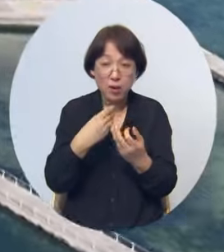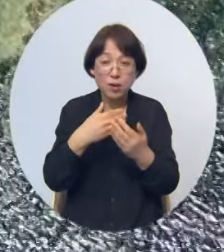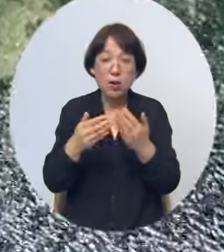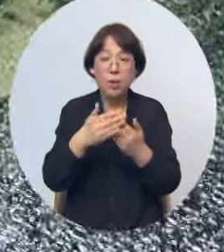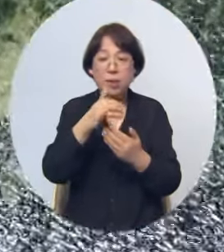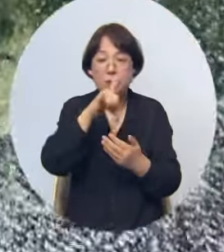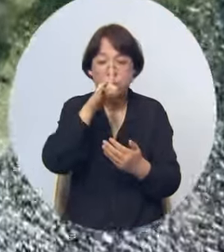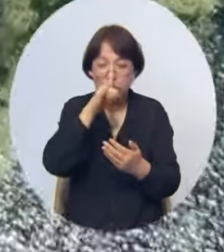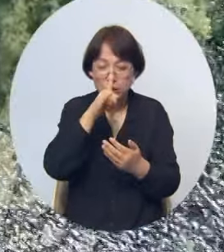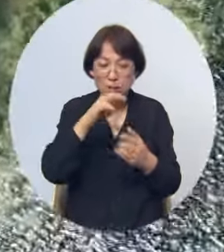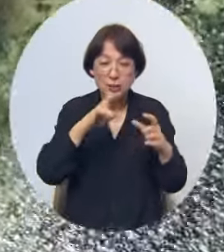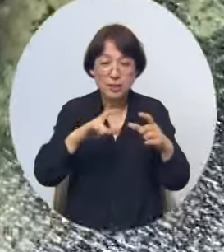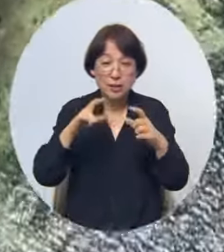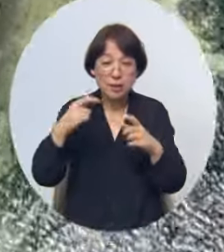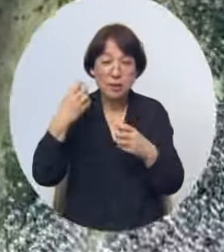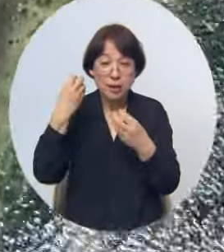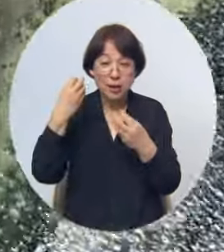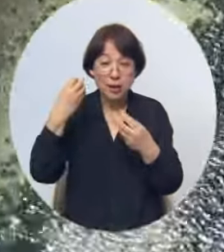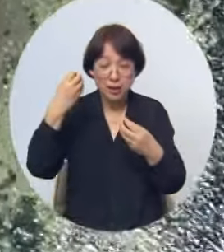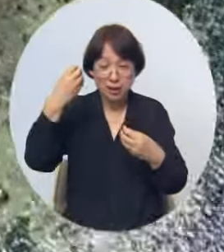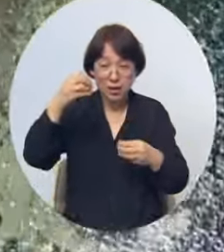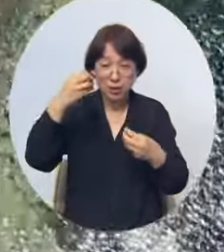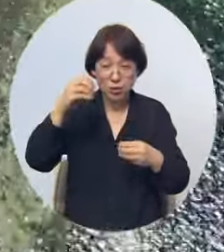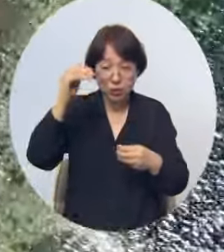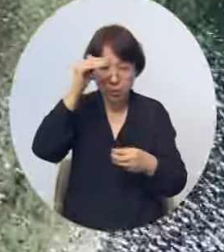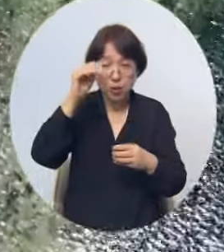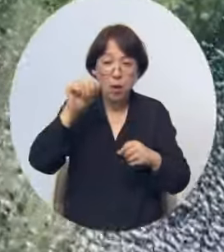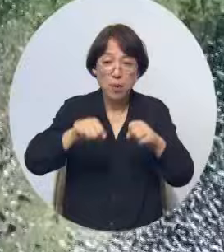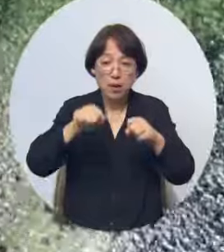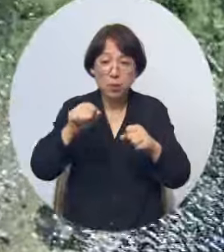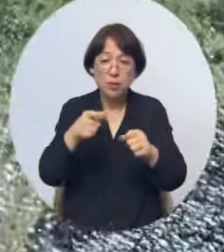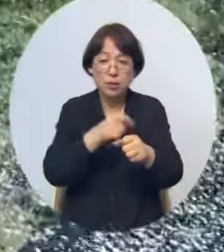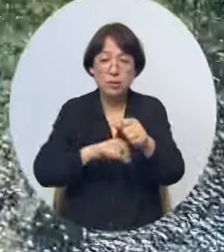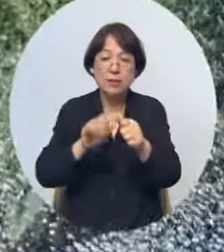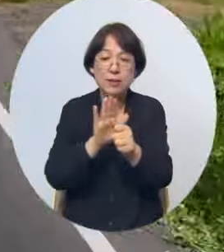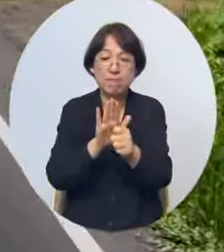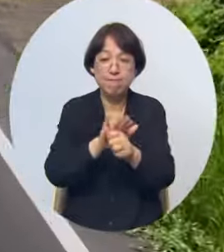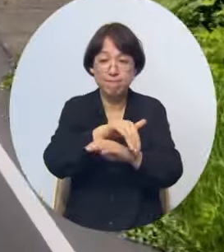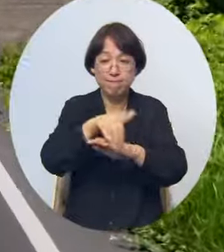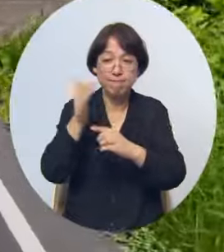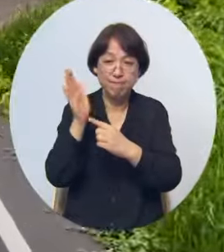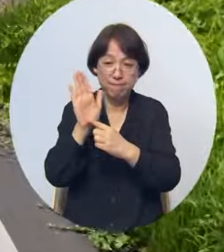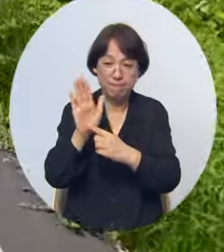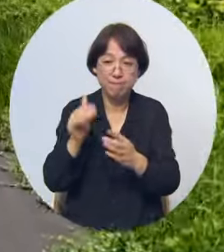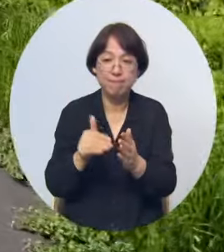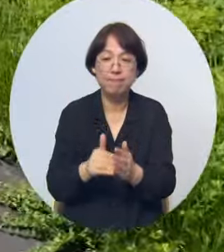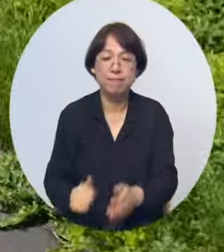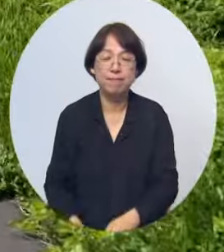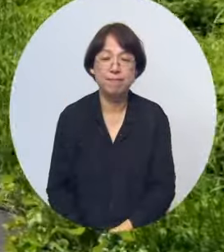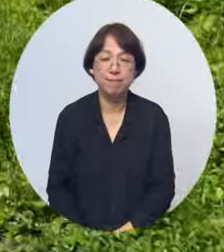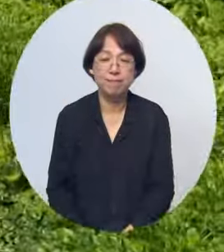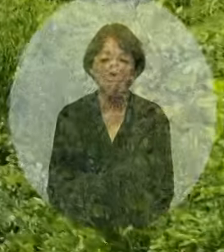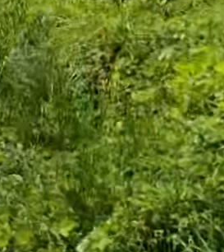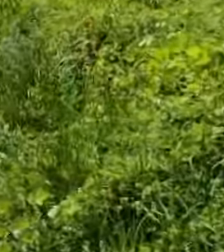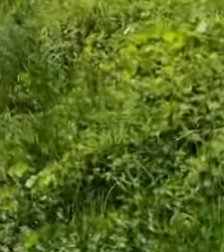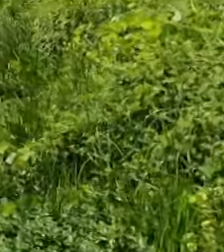수 있도록 지역의 예술 관광 활동을 적극 지원하겠다고 밝혔습니다. KTV 김찬규입니다.